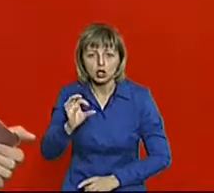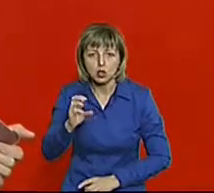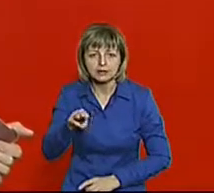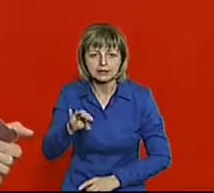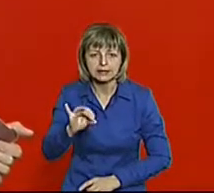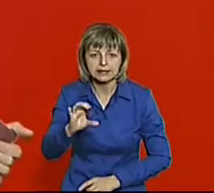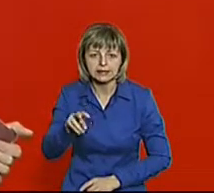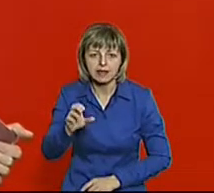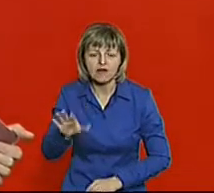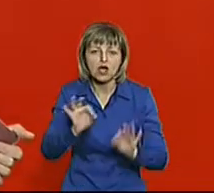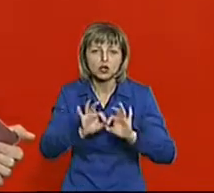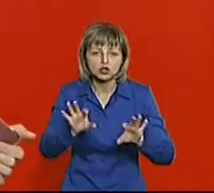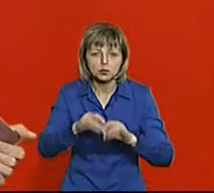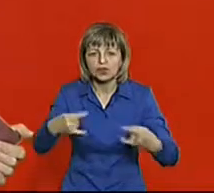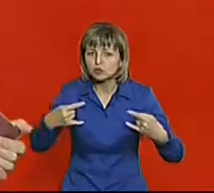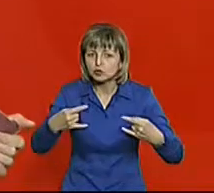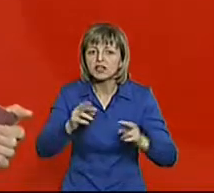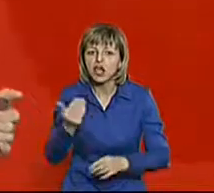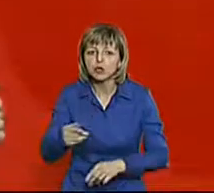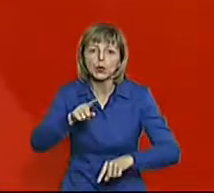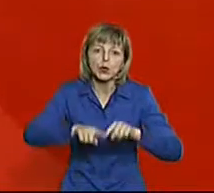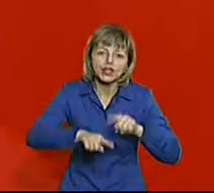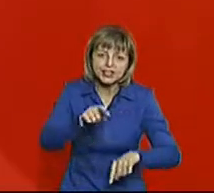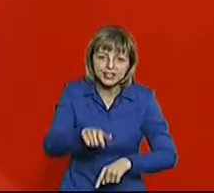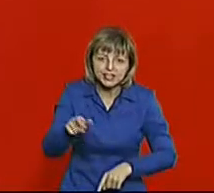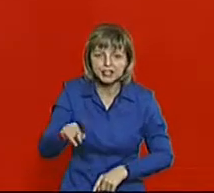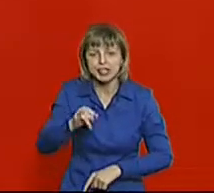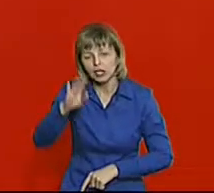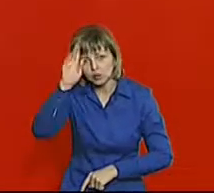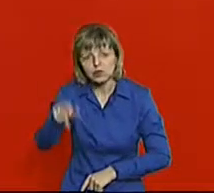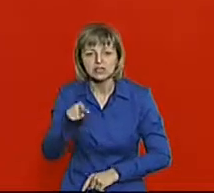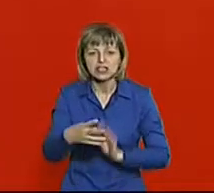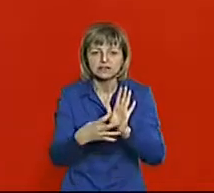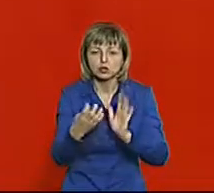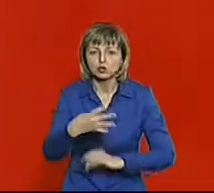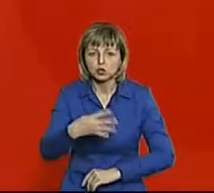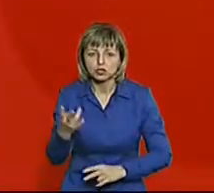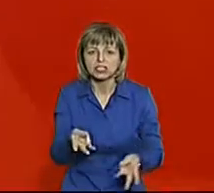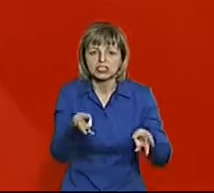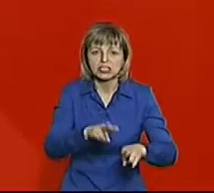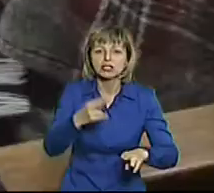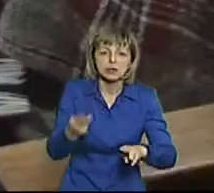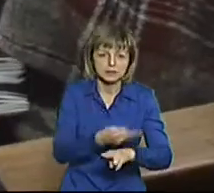Стрілка розповів Суспільному, як його та рідних у 1944-му лишили домівки.